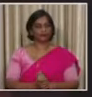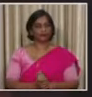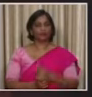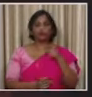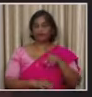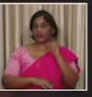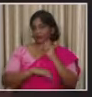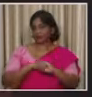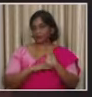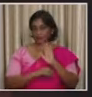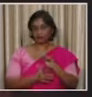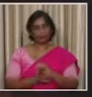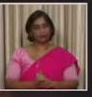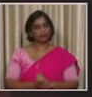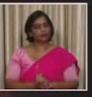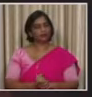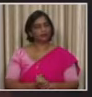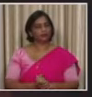මේ නිර්මාණය වෙලා